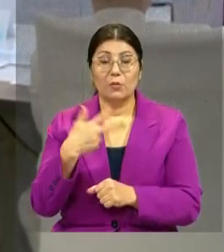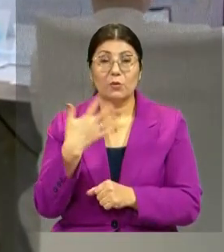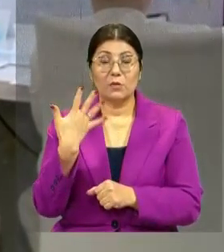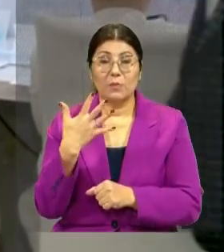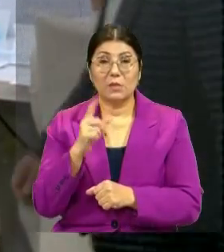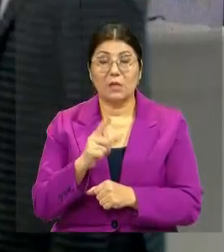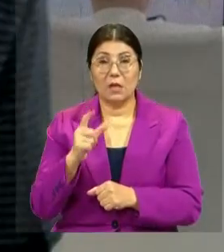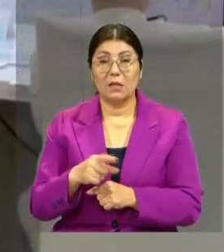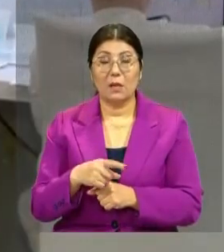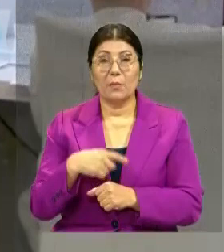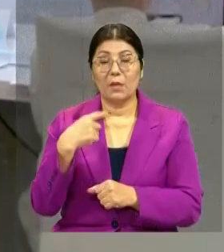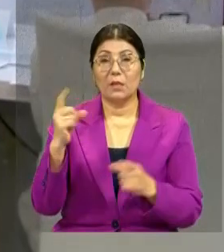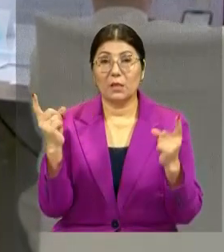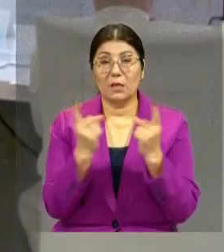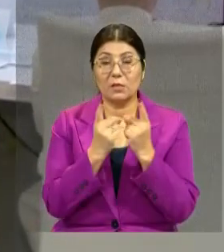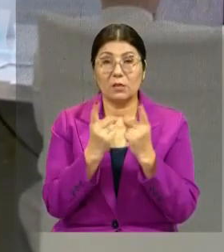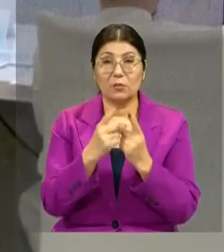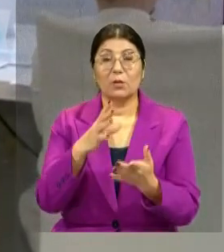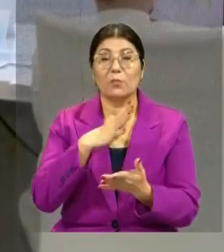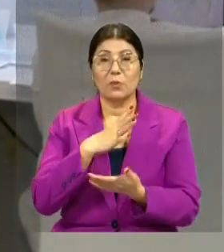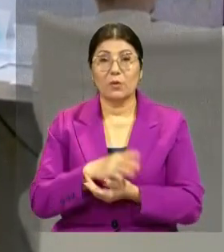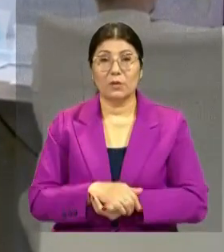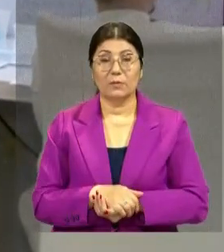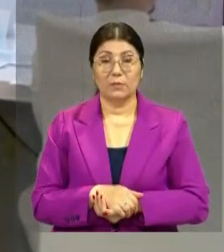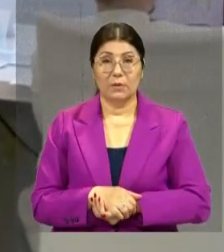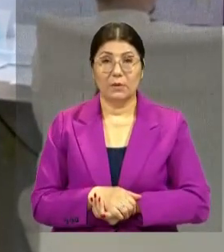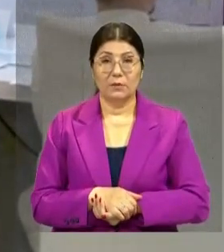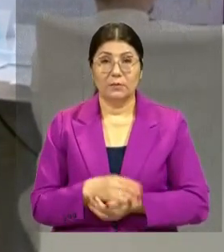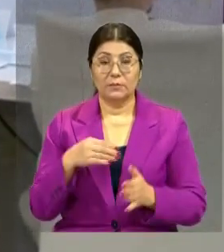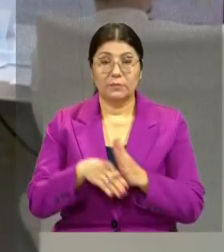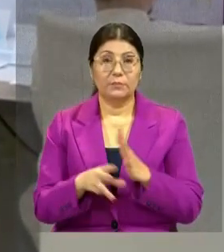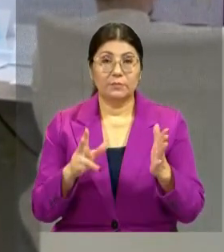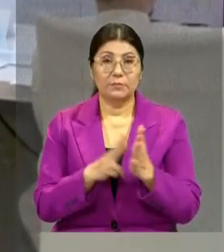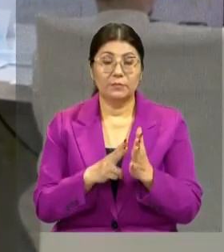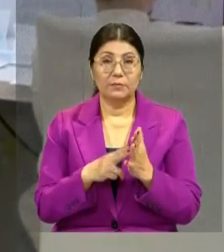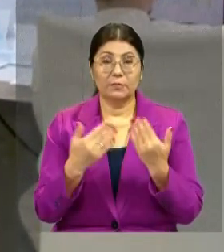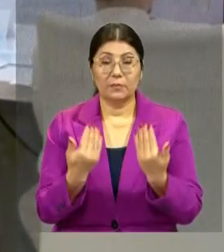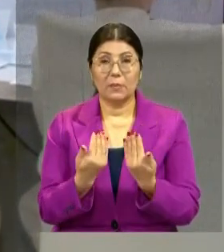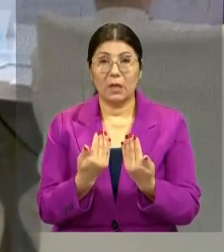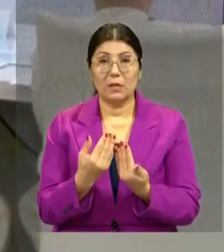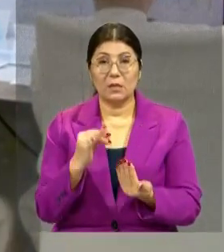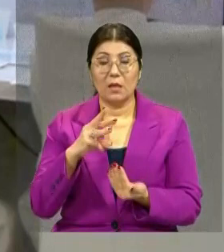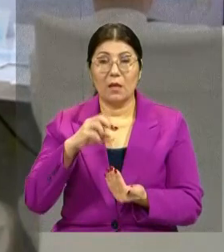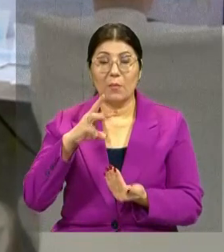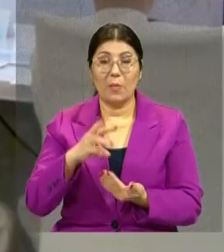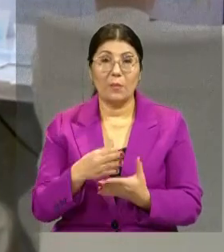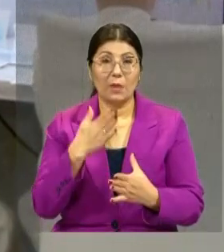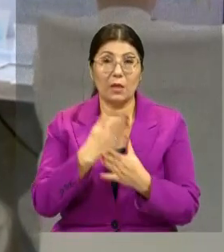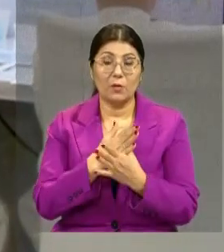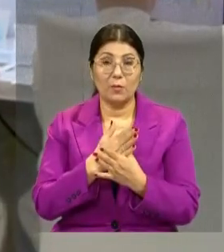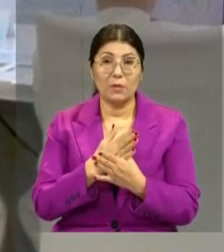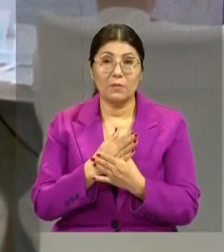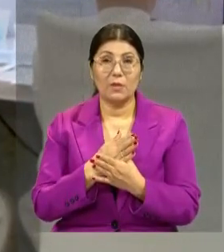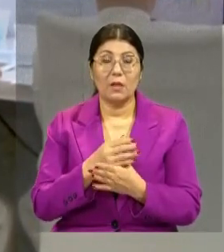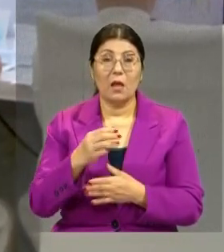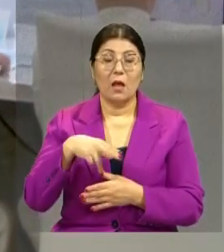адаммен жеке қаншама кездесулер өткізген, 135 адаммен. Оның 8-і қазір имамдардың ықпалымен дәстүрлі